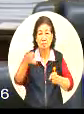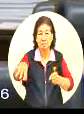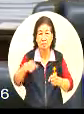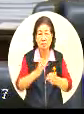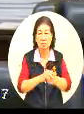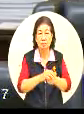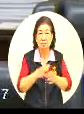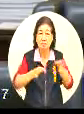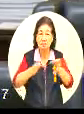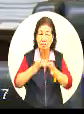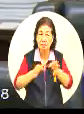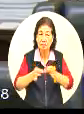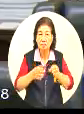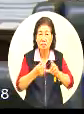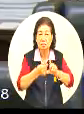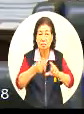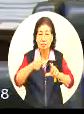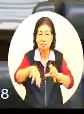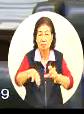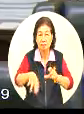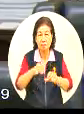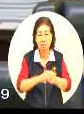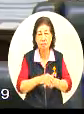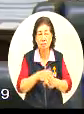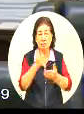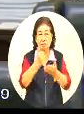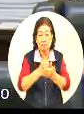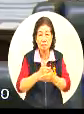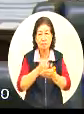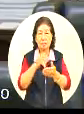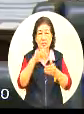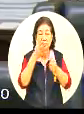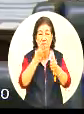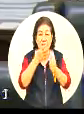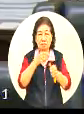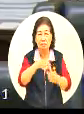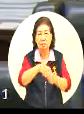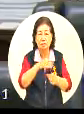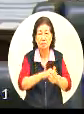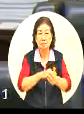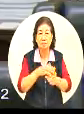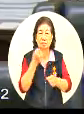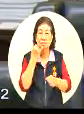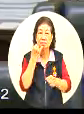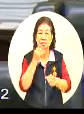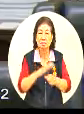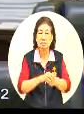区，我想请教我们的都发局，该塞堆放置